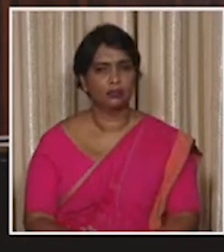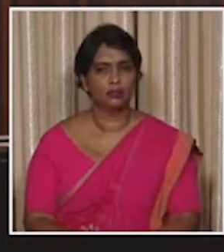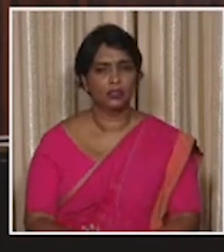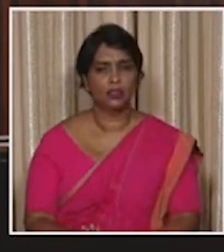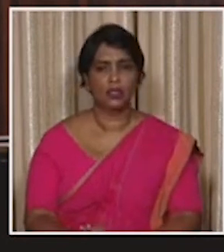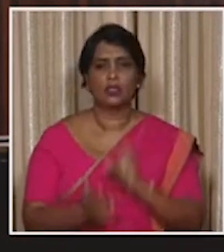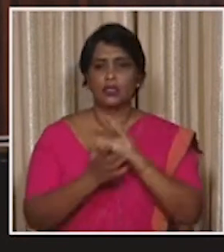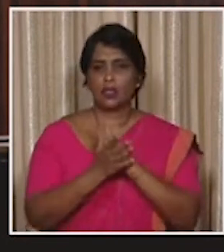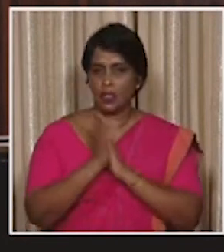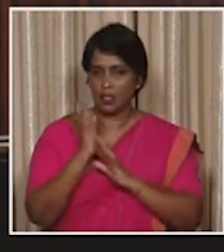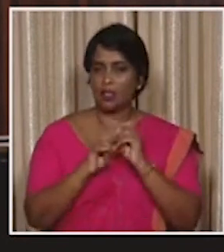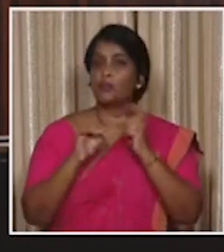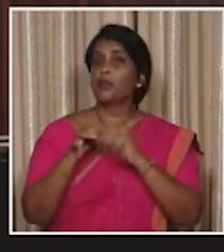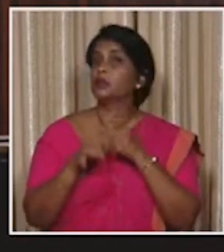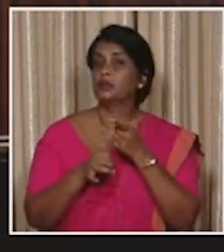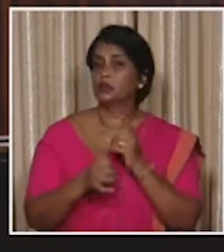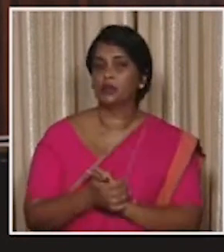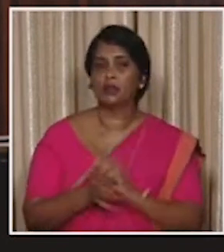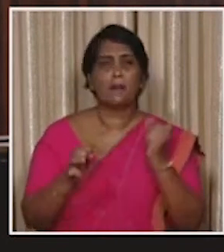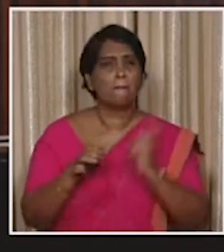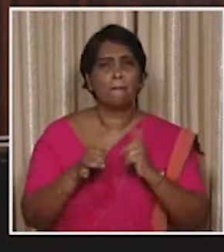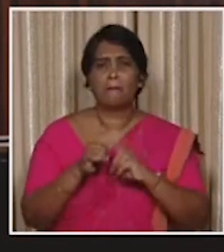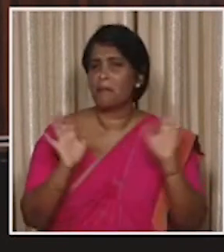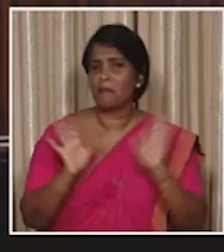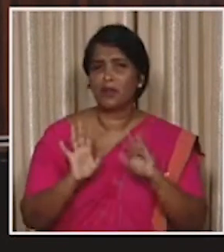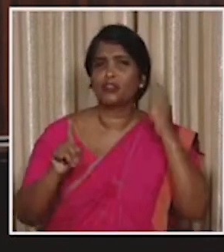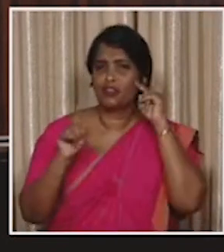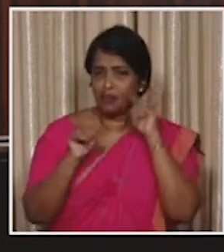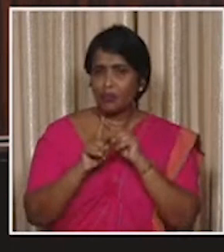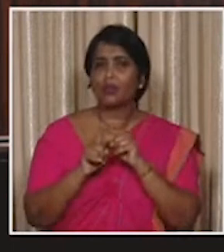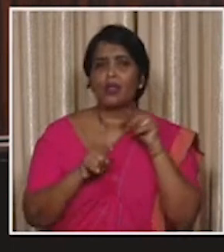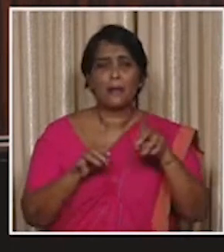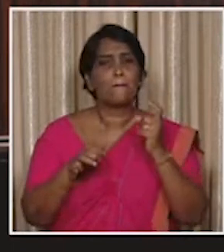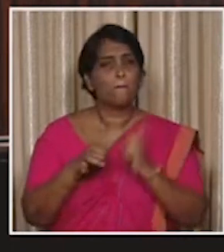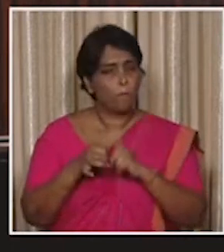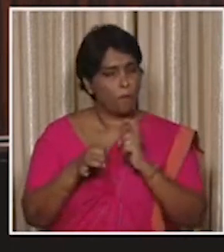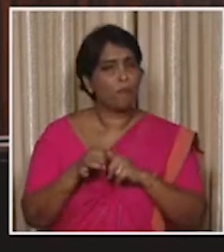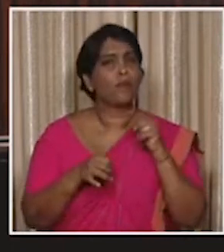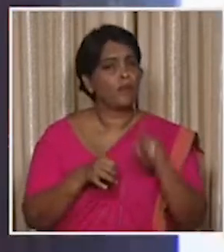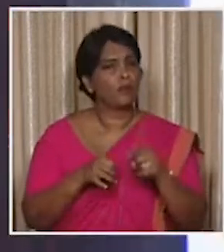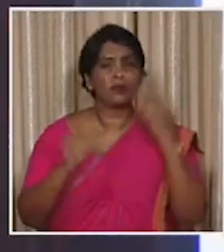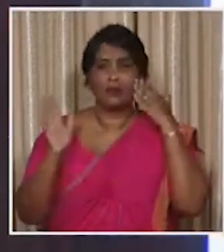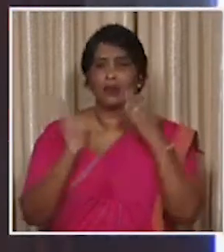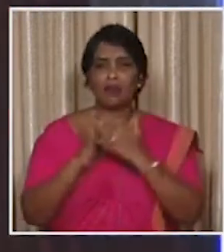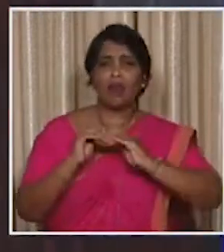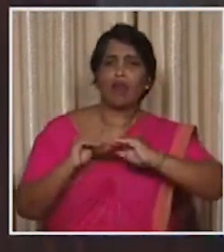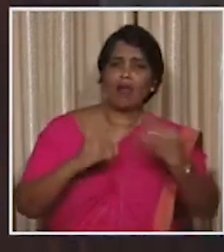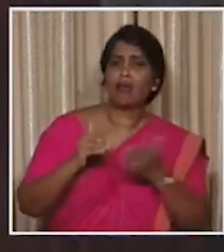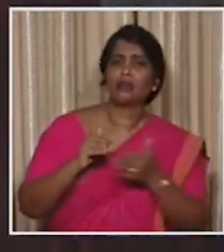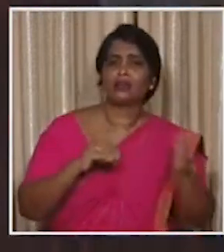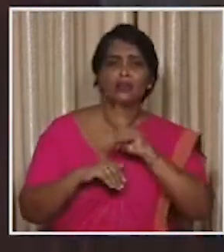Charity Herat Manti itu mage prasne kianda. Sir, prasne ak neme sir, pointer porta kianda, me prasne meka akruti eta piting yanawa kiyana